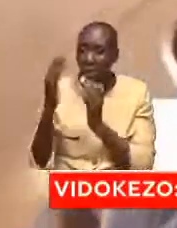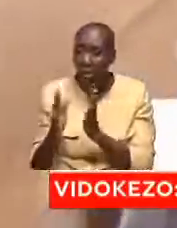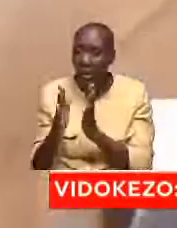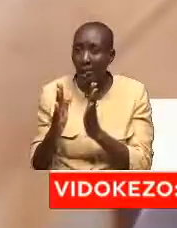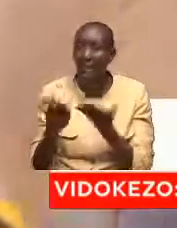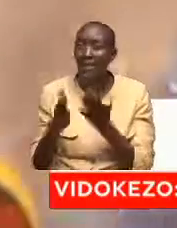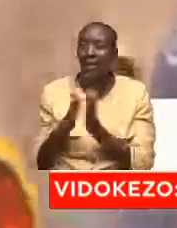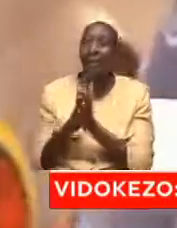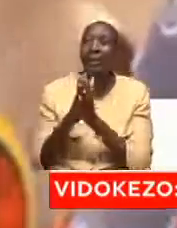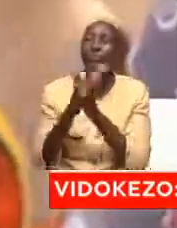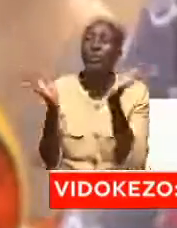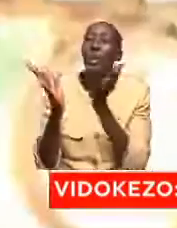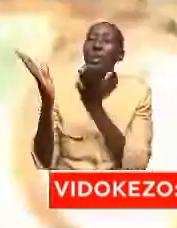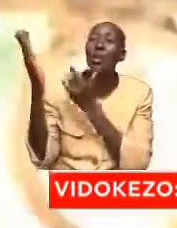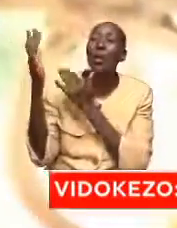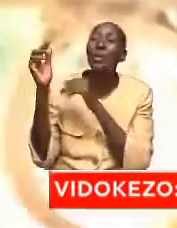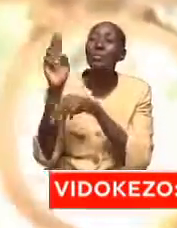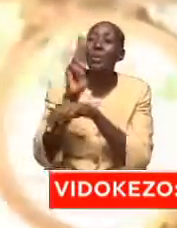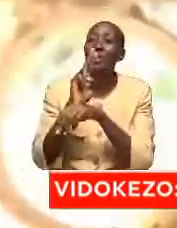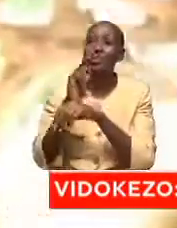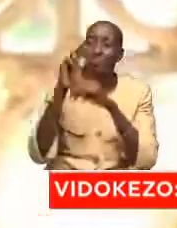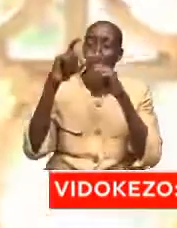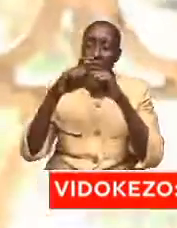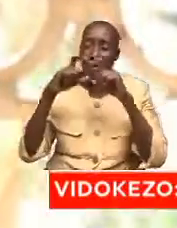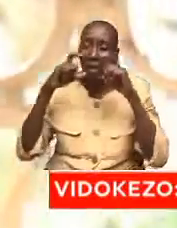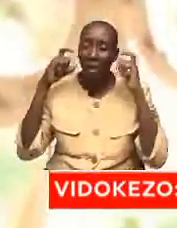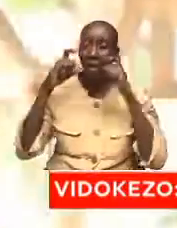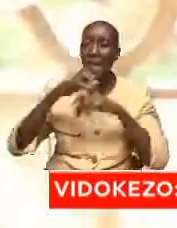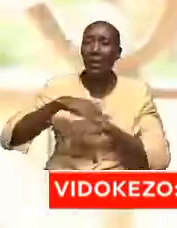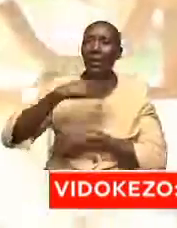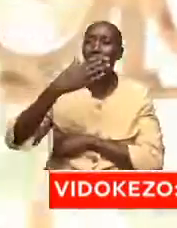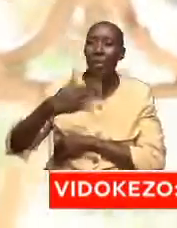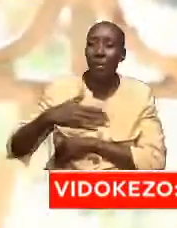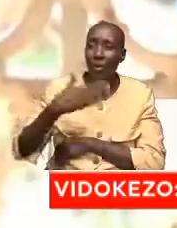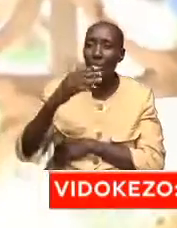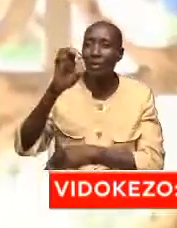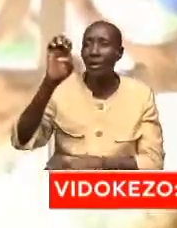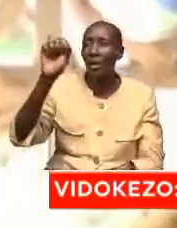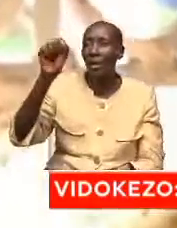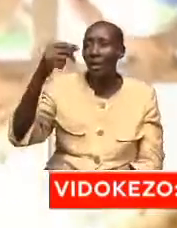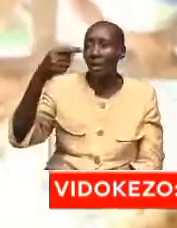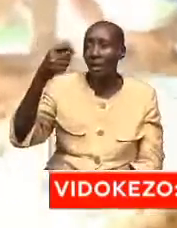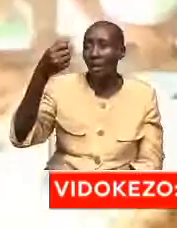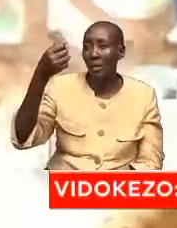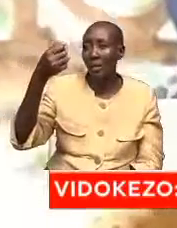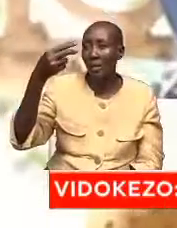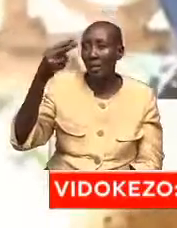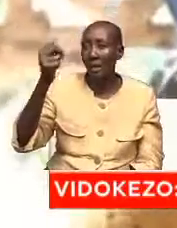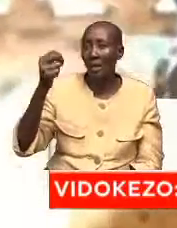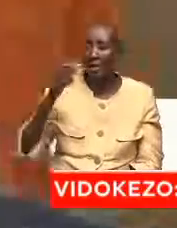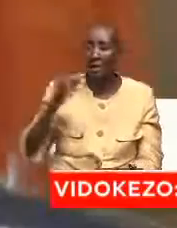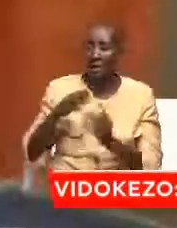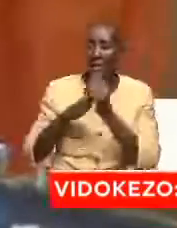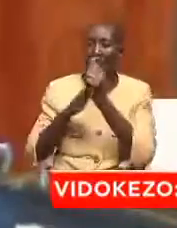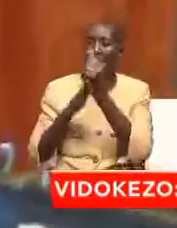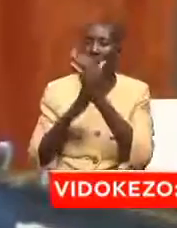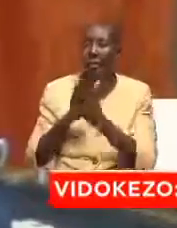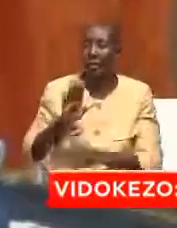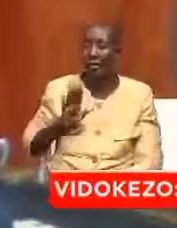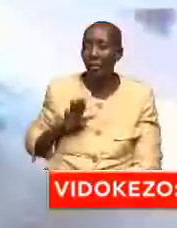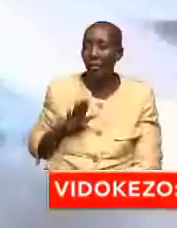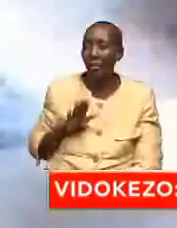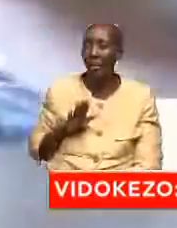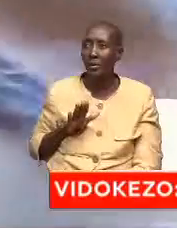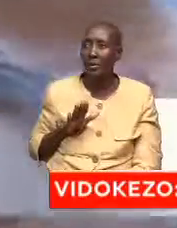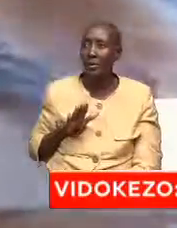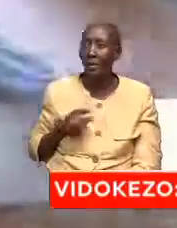umma wametakiwa kutumia barakoa kila wakati. Esther Chila ni kiongozi wa kina mama hao. Nilikuwa nahatarisha